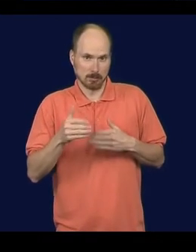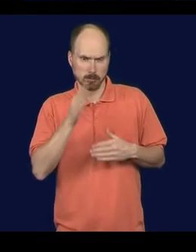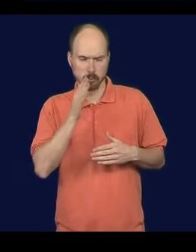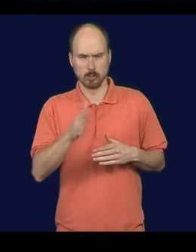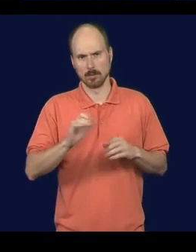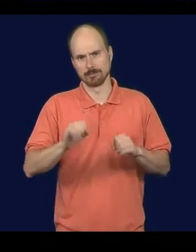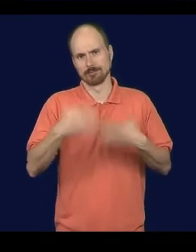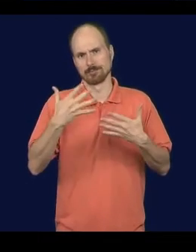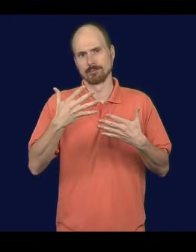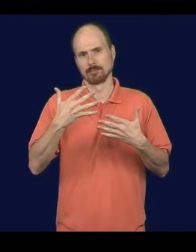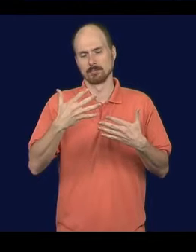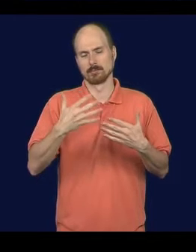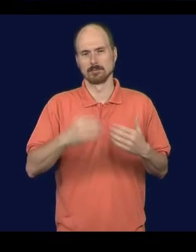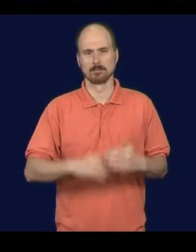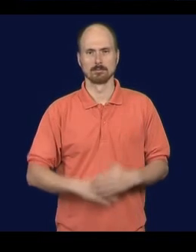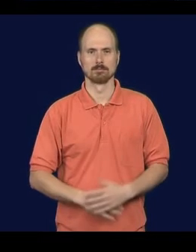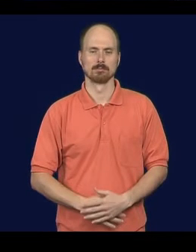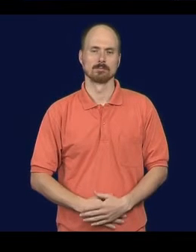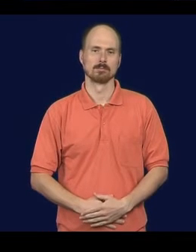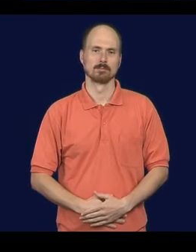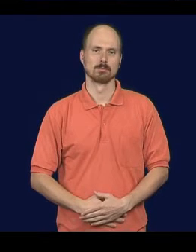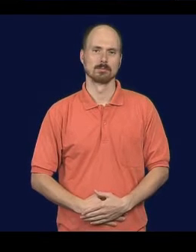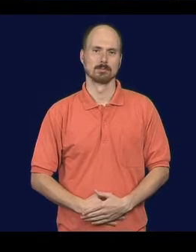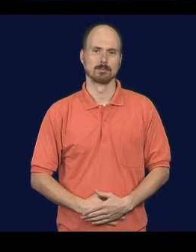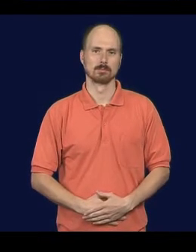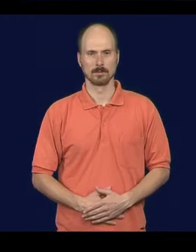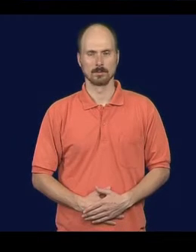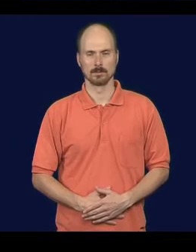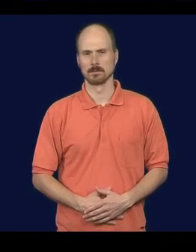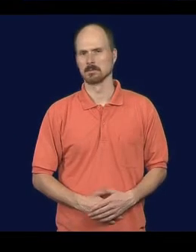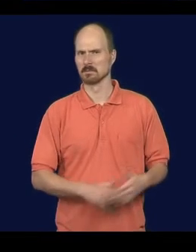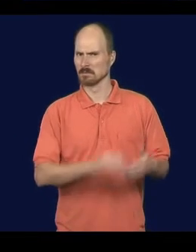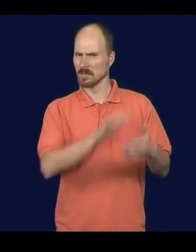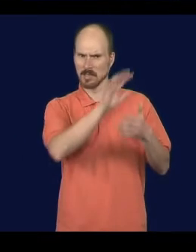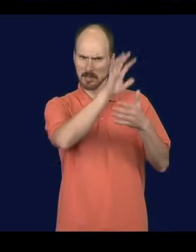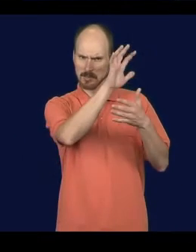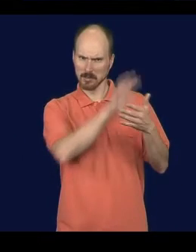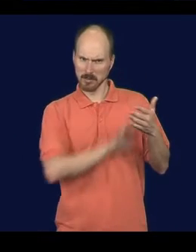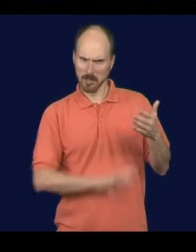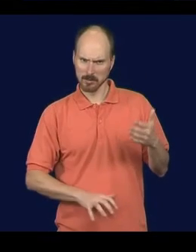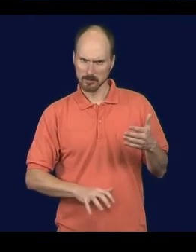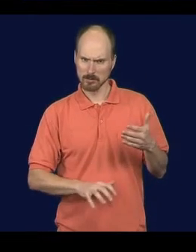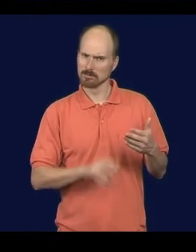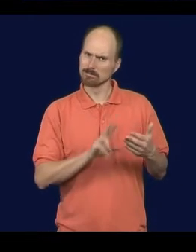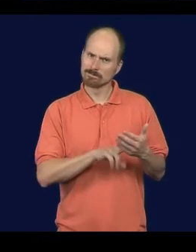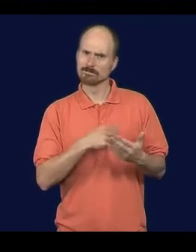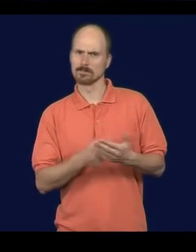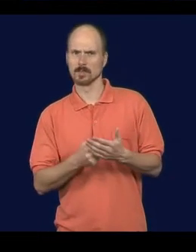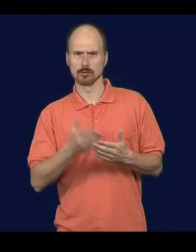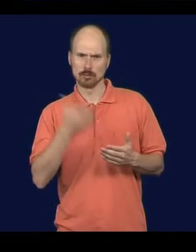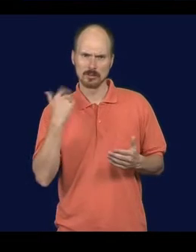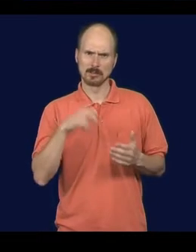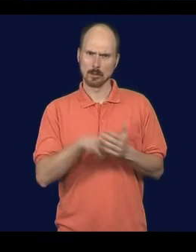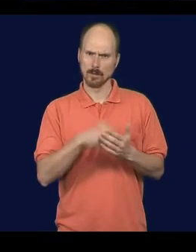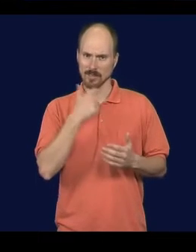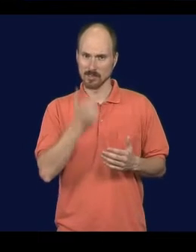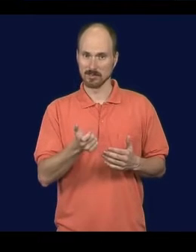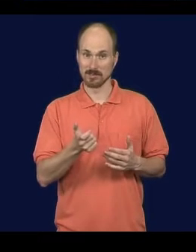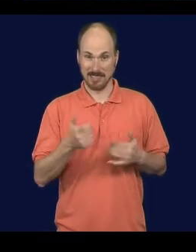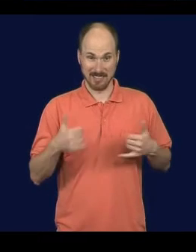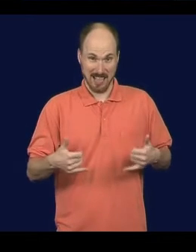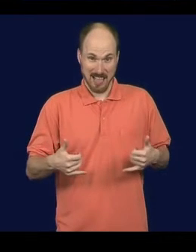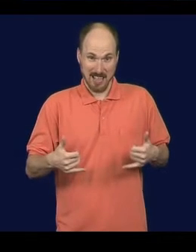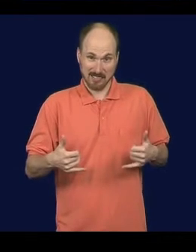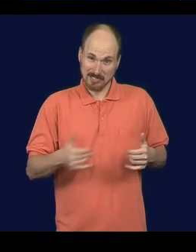z telefonu z předem uložených lokací právě tu, kterou chce navštívit. A aplikace na telefonu se ovládá, tady